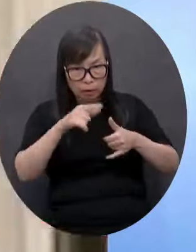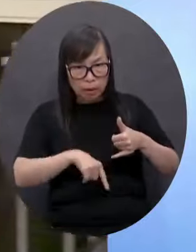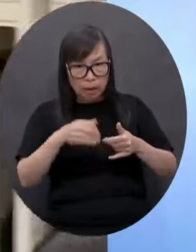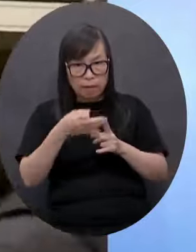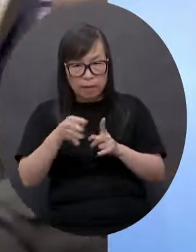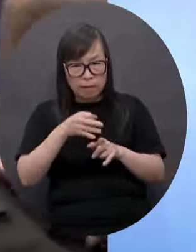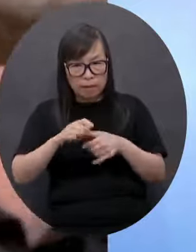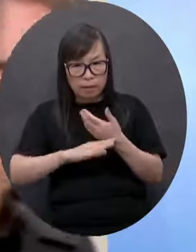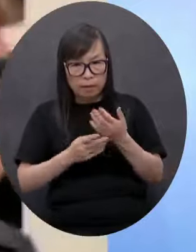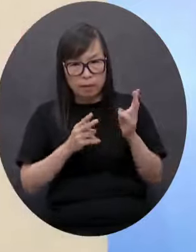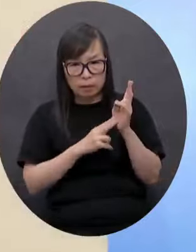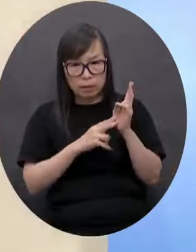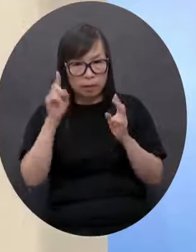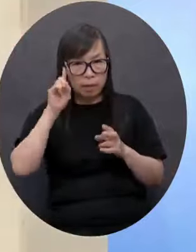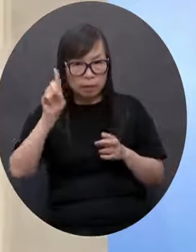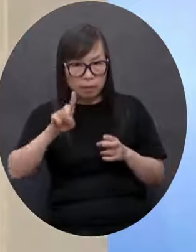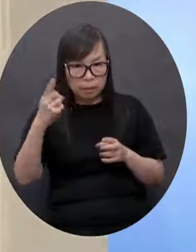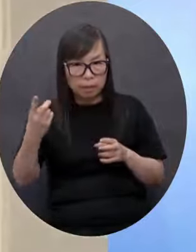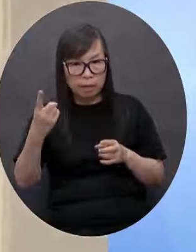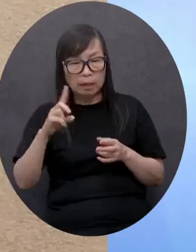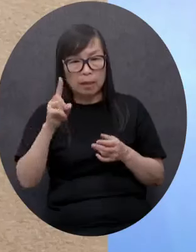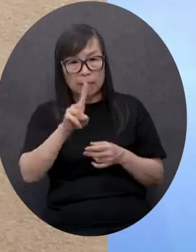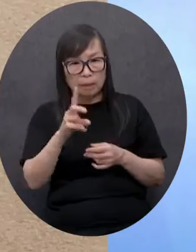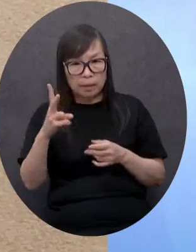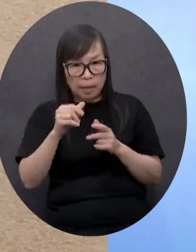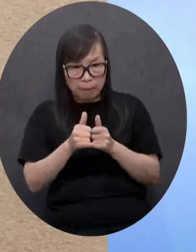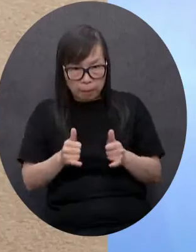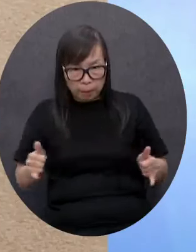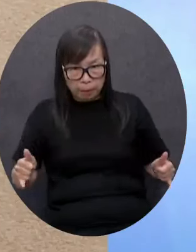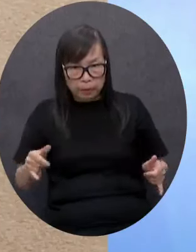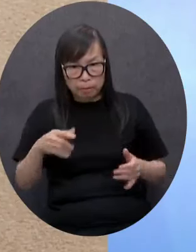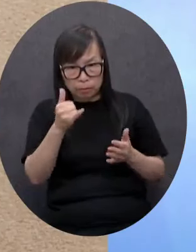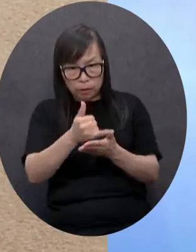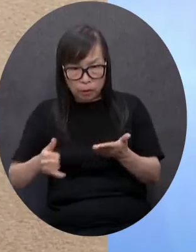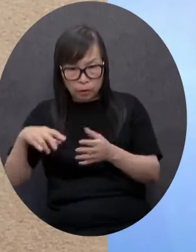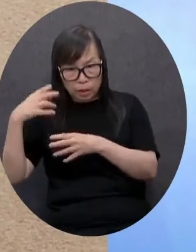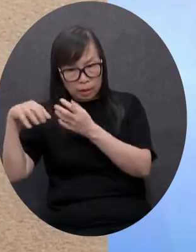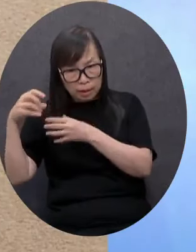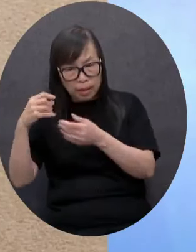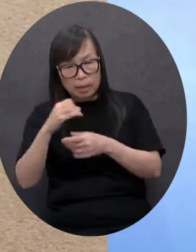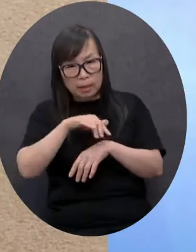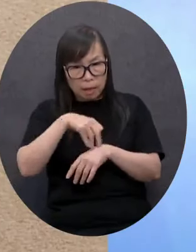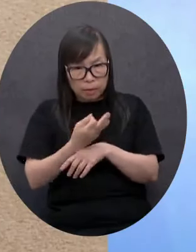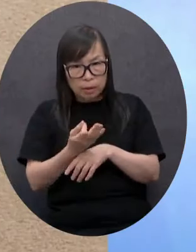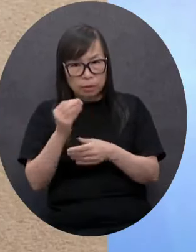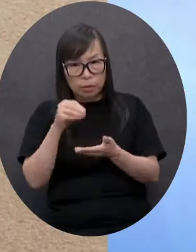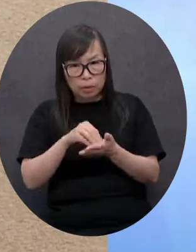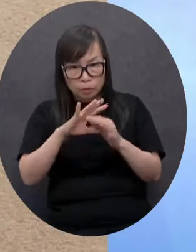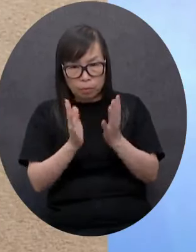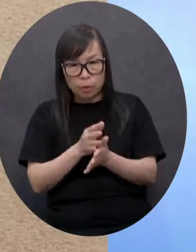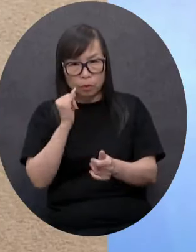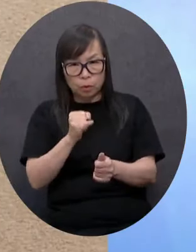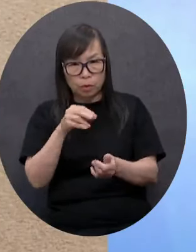法持有枪械11日。12人陪审团退庭商议大约3个钟之后，裁定全部罪名成